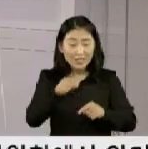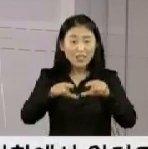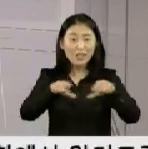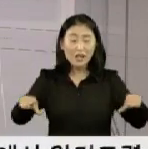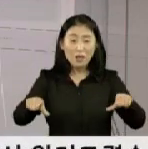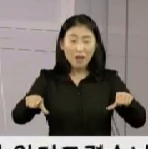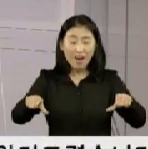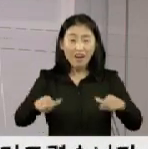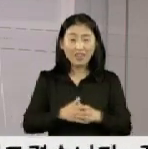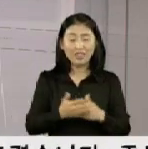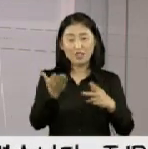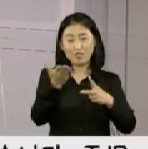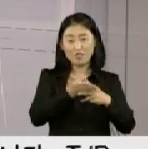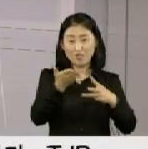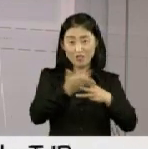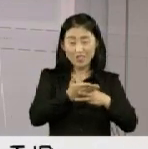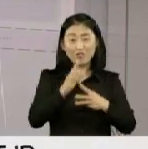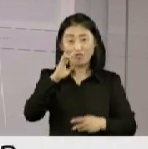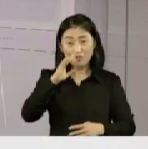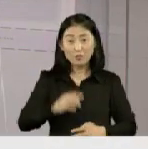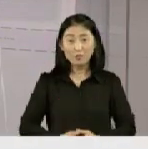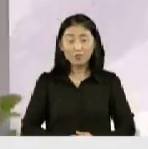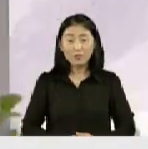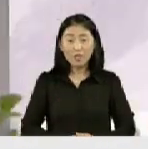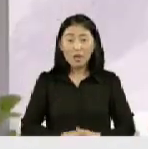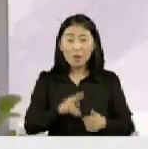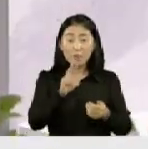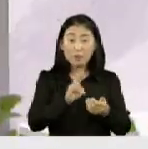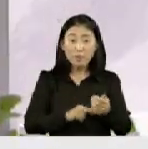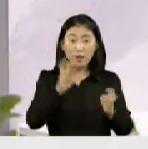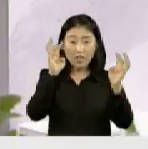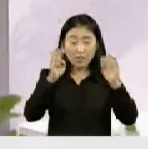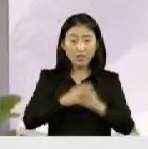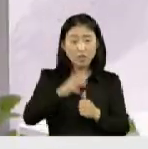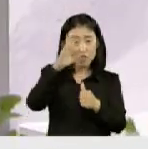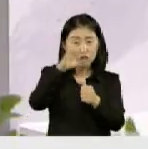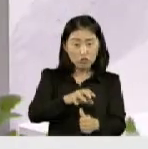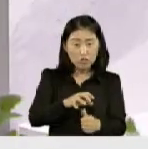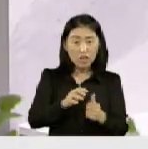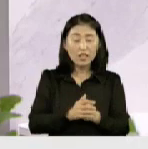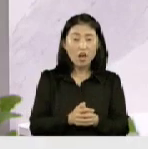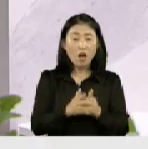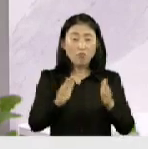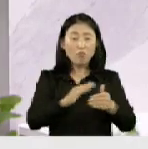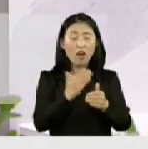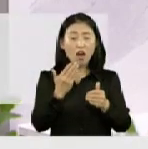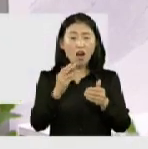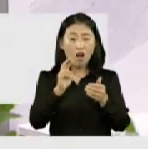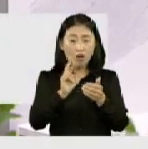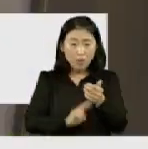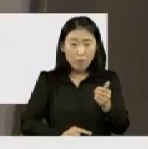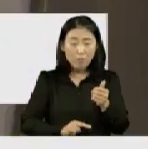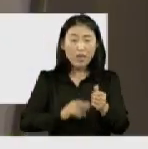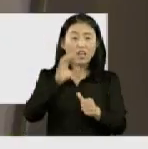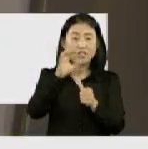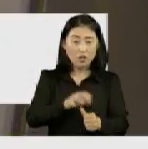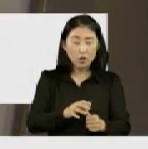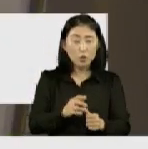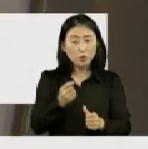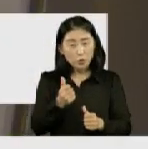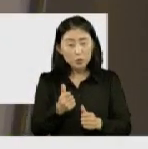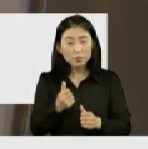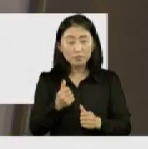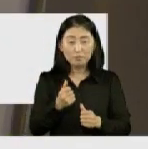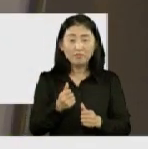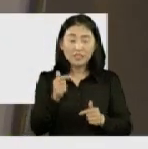일반 공급 1순위 청약. 분양업체 측은 규제지역 지정에 따른 분양권 전매 제한 등으로